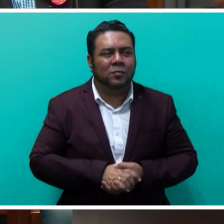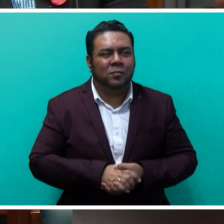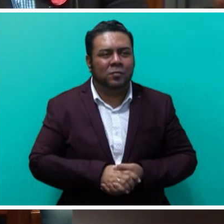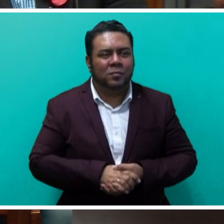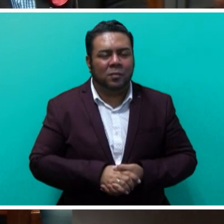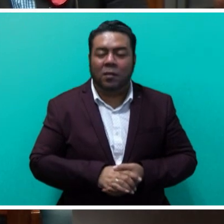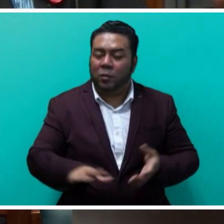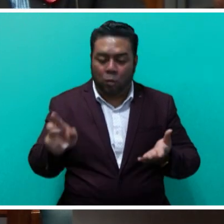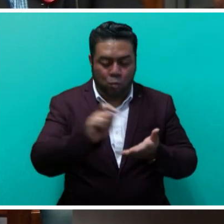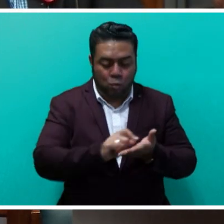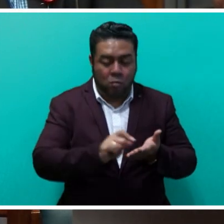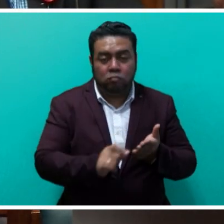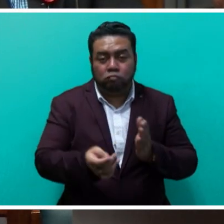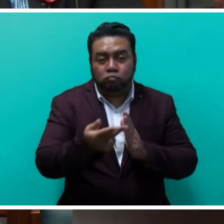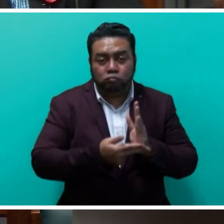Ena kena vaka i vola taki,